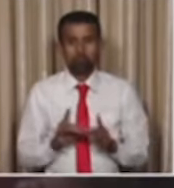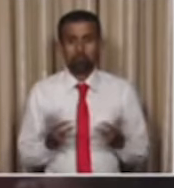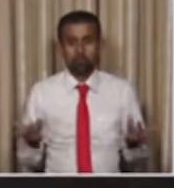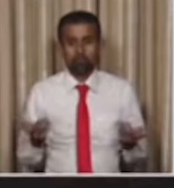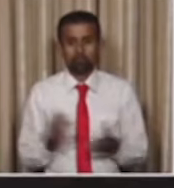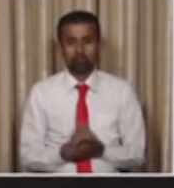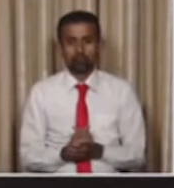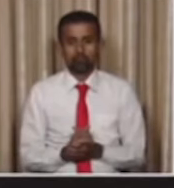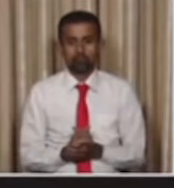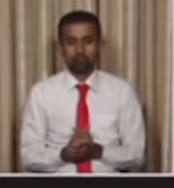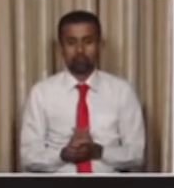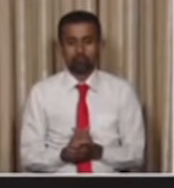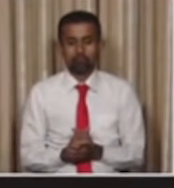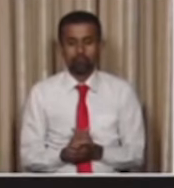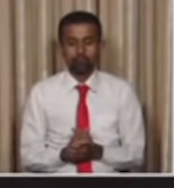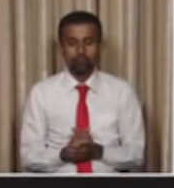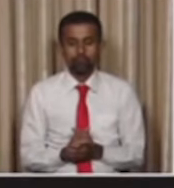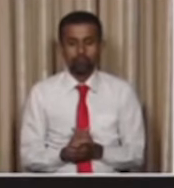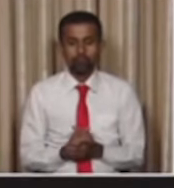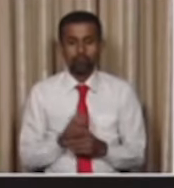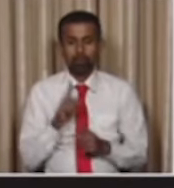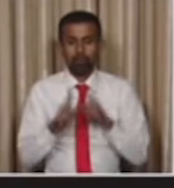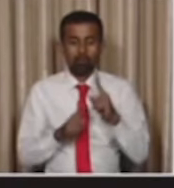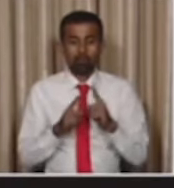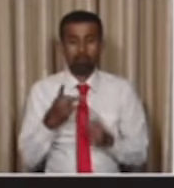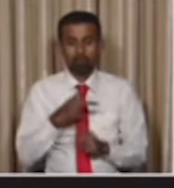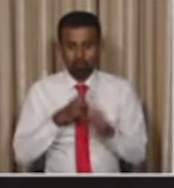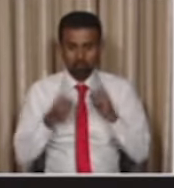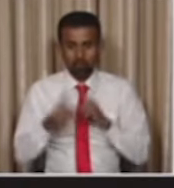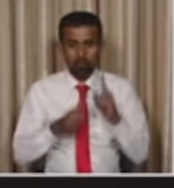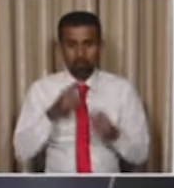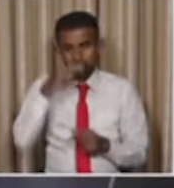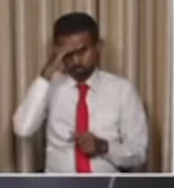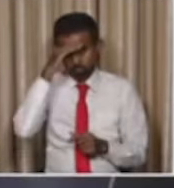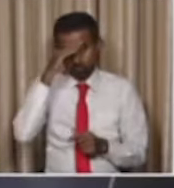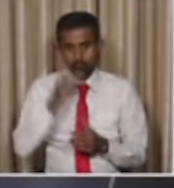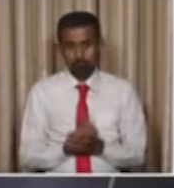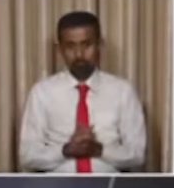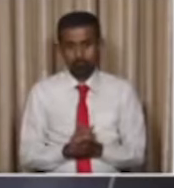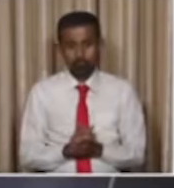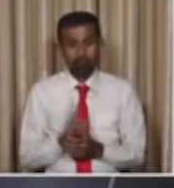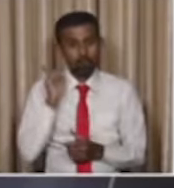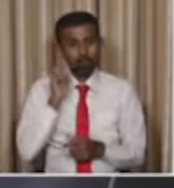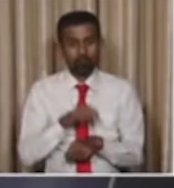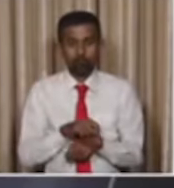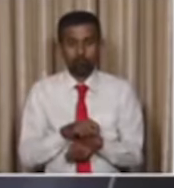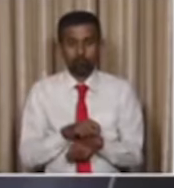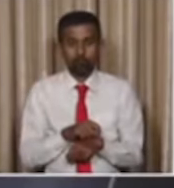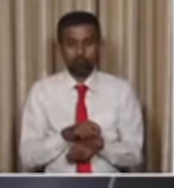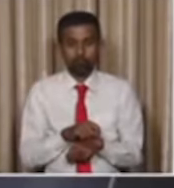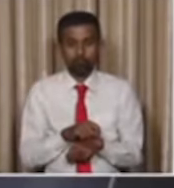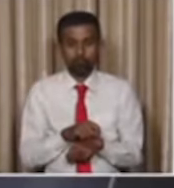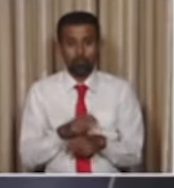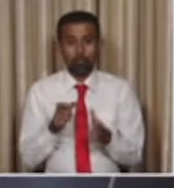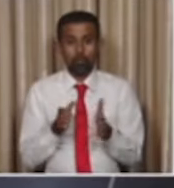හොඳයි සභානායකතුමා අවසානම. ඔව්. ගරු කතානායක ගරු නියෝජ්‍ය කතානායකතුමනි ඒ වෙලාව වෙනකොට